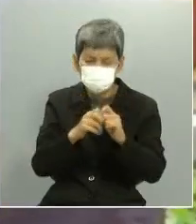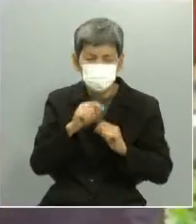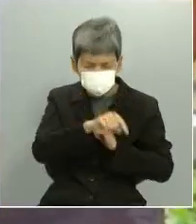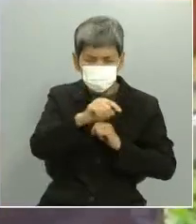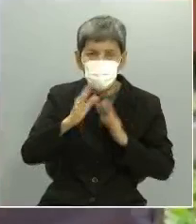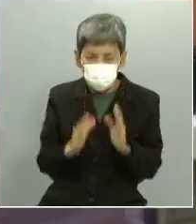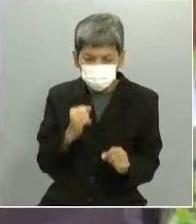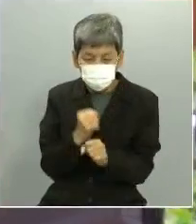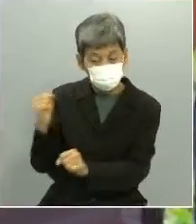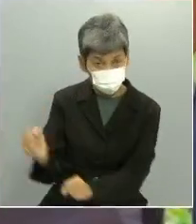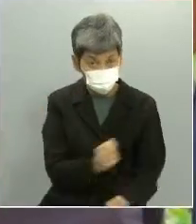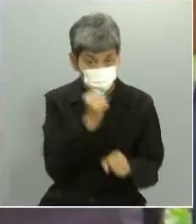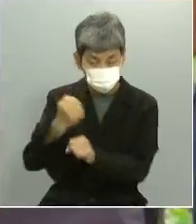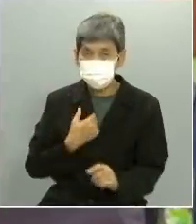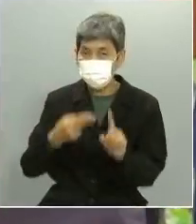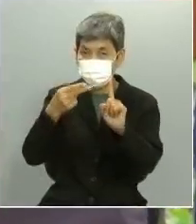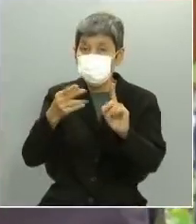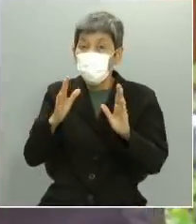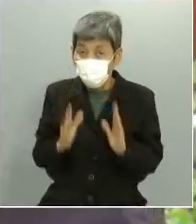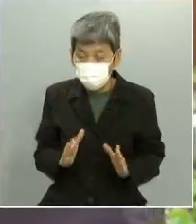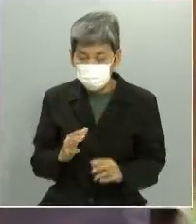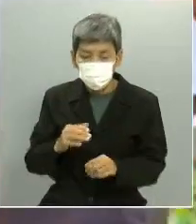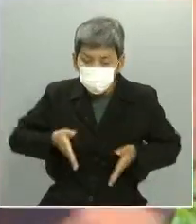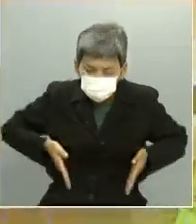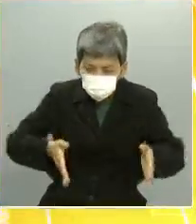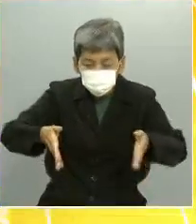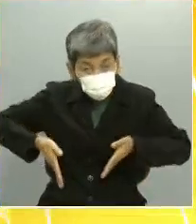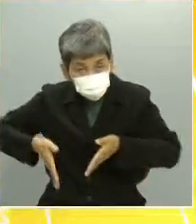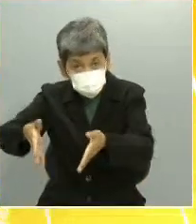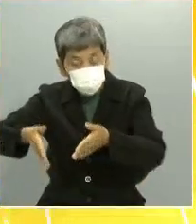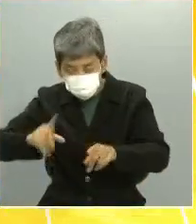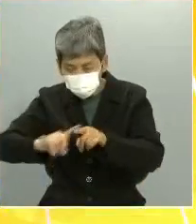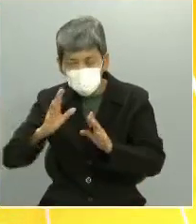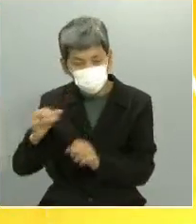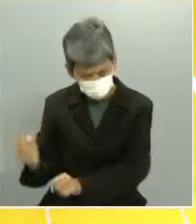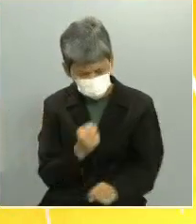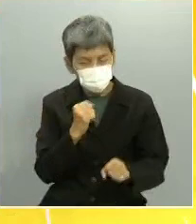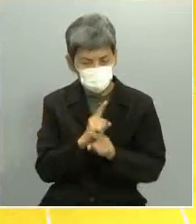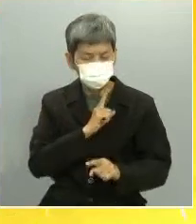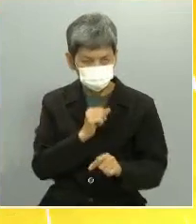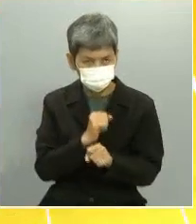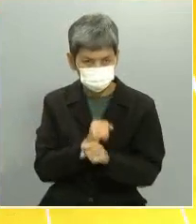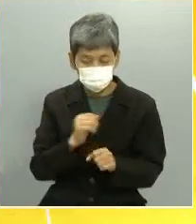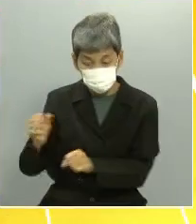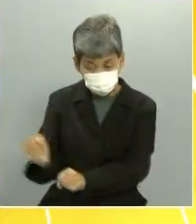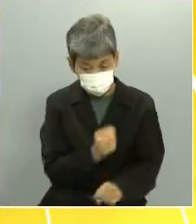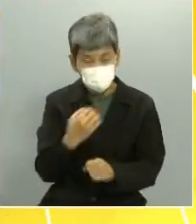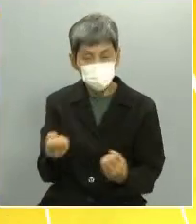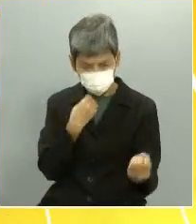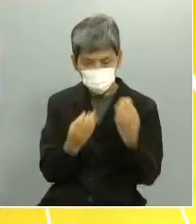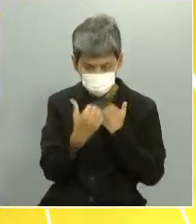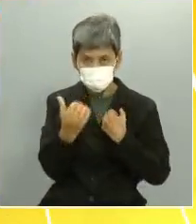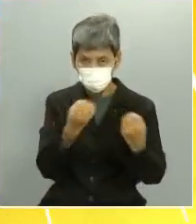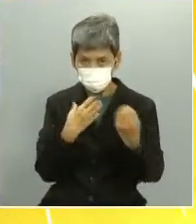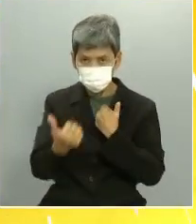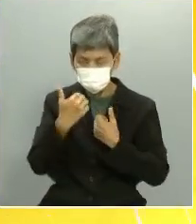ที่กวาดถนนเรามีหมื่นคนน่ะถนนเส้นหลักทุกเส้นรวมทั้งเส้นรองด้วยมีเจ้าที่ดูอยู่ขอให้แค่เจ้าที่เนี่ยแจ้งมาตัวแค่นี้เ